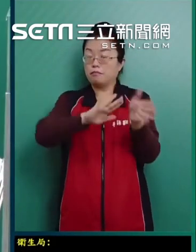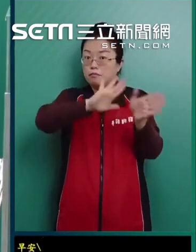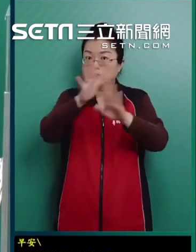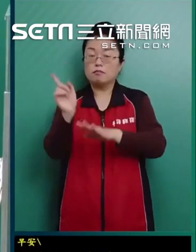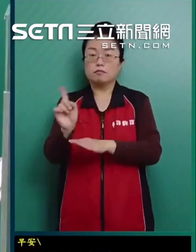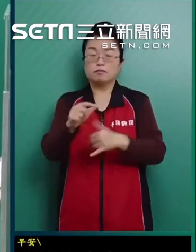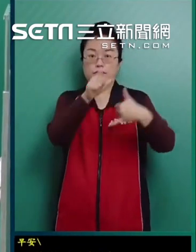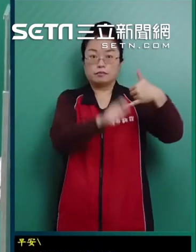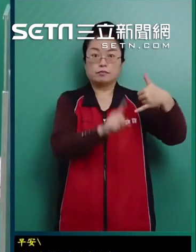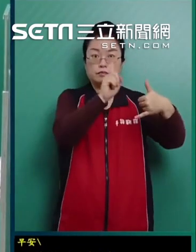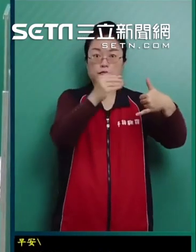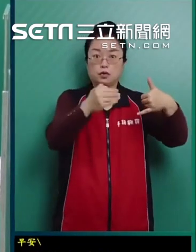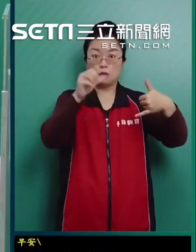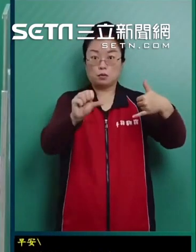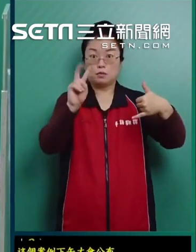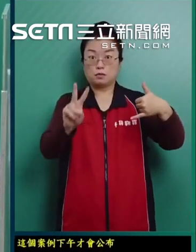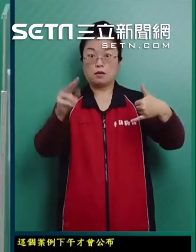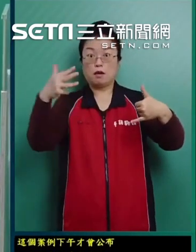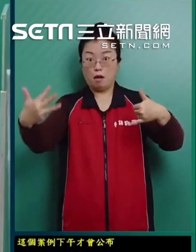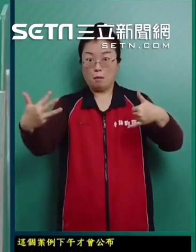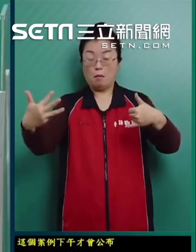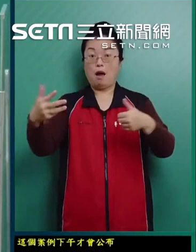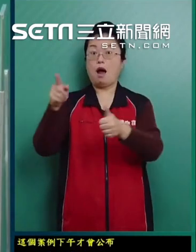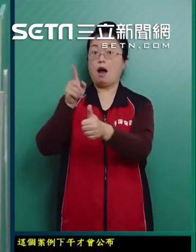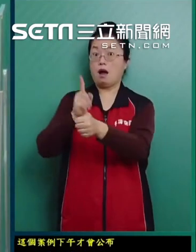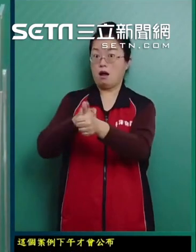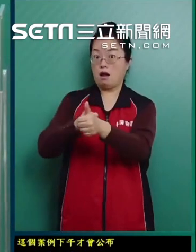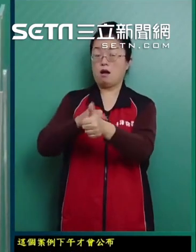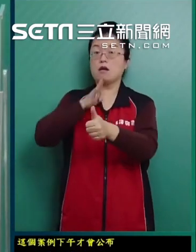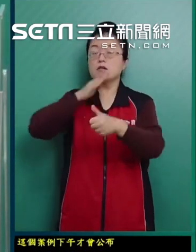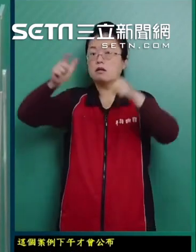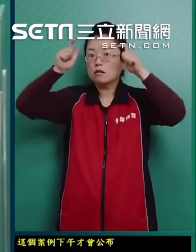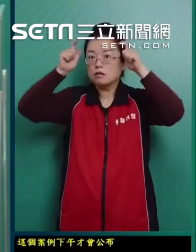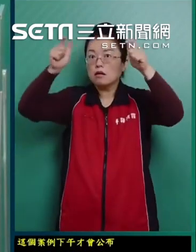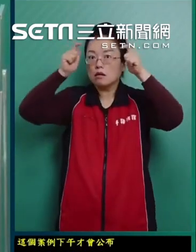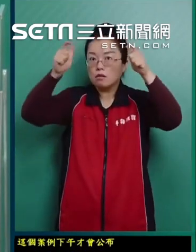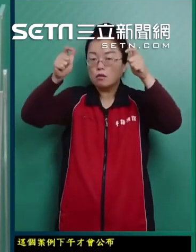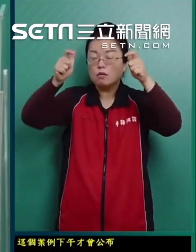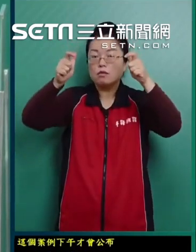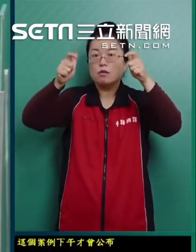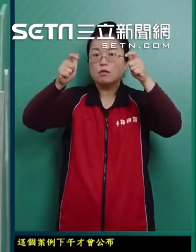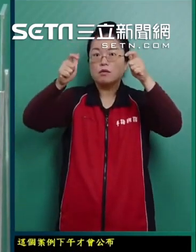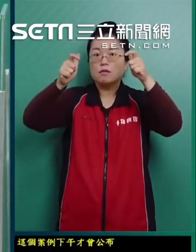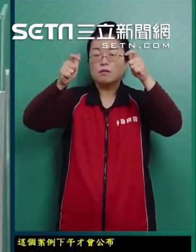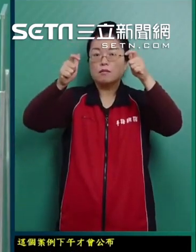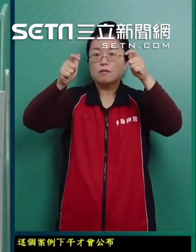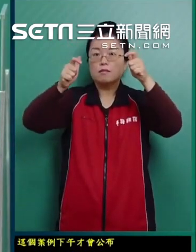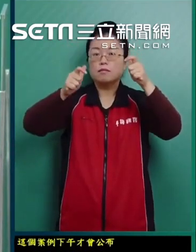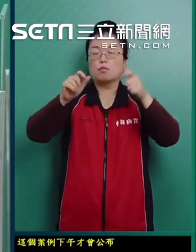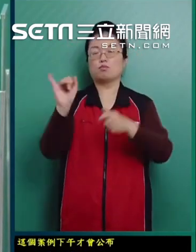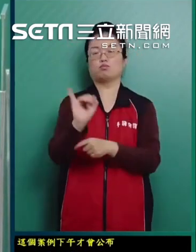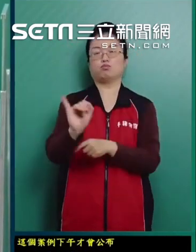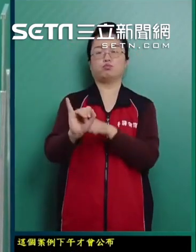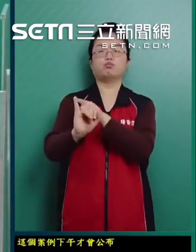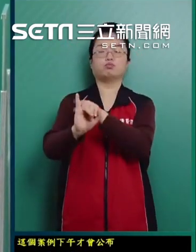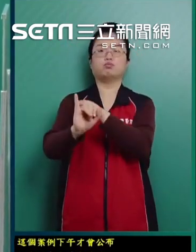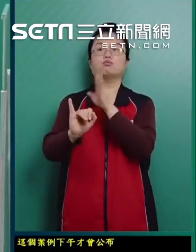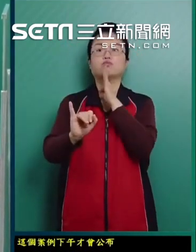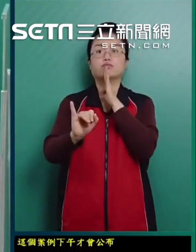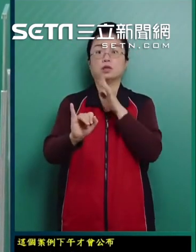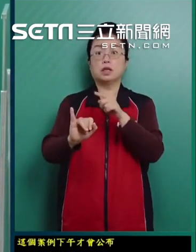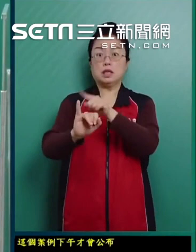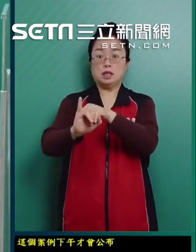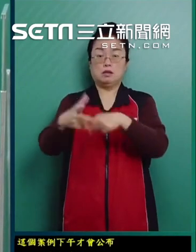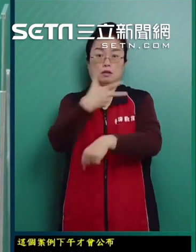案19528，它本身是高雄的一个10多岁的女孩子了，那已经完整接